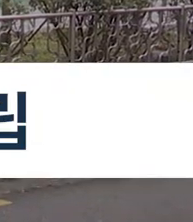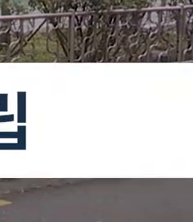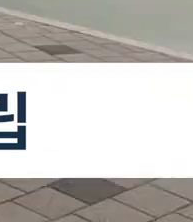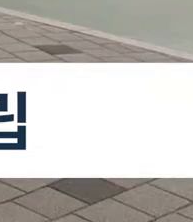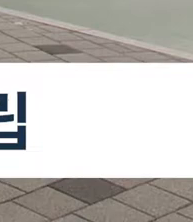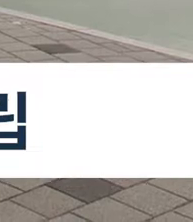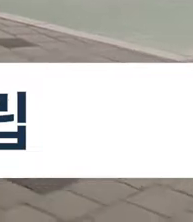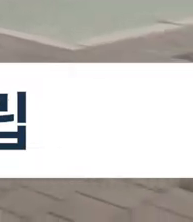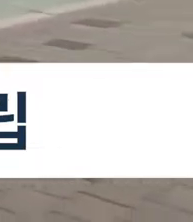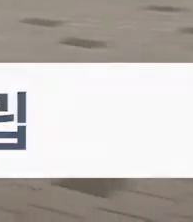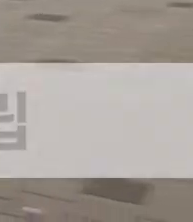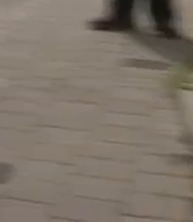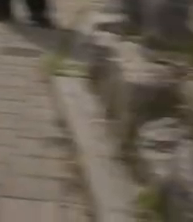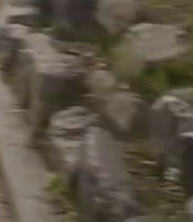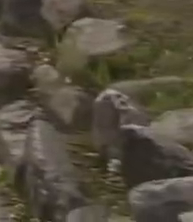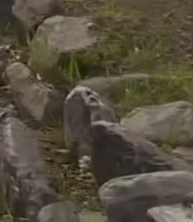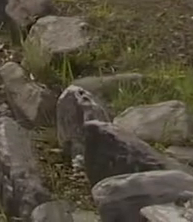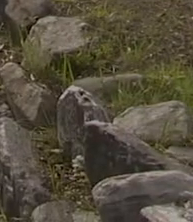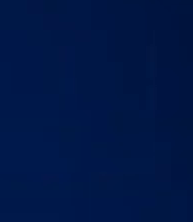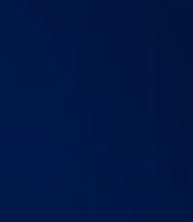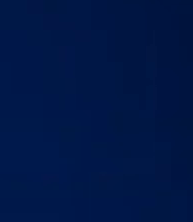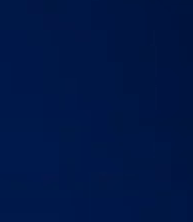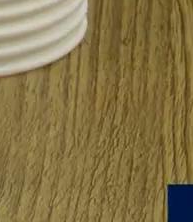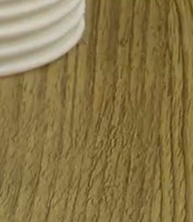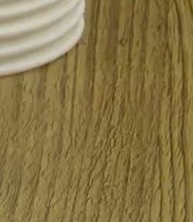모은 복합시설을 건립할 계획입니다.